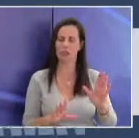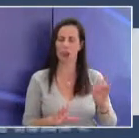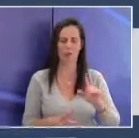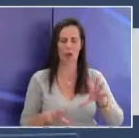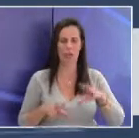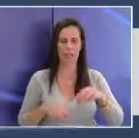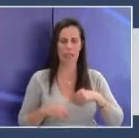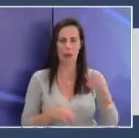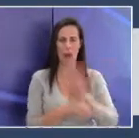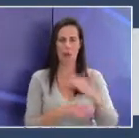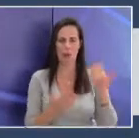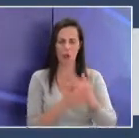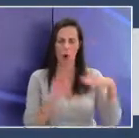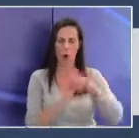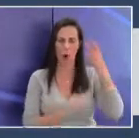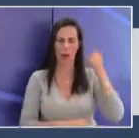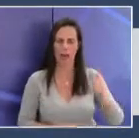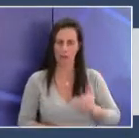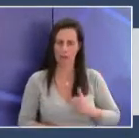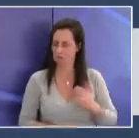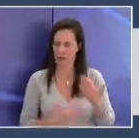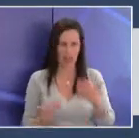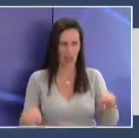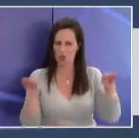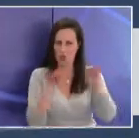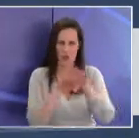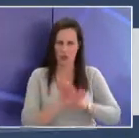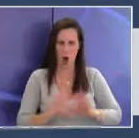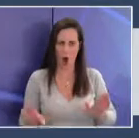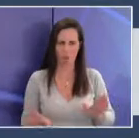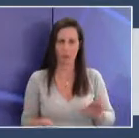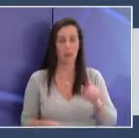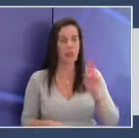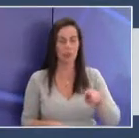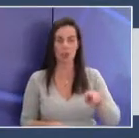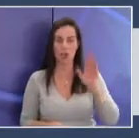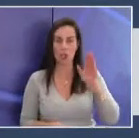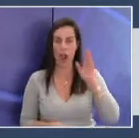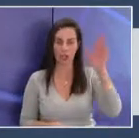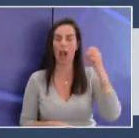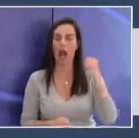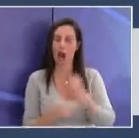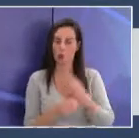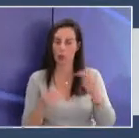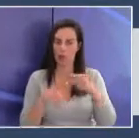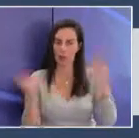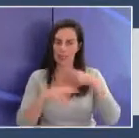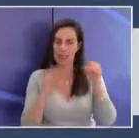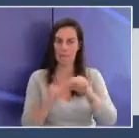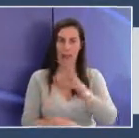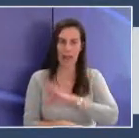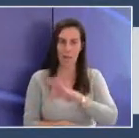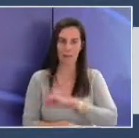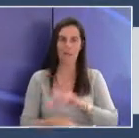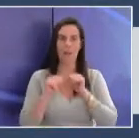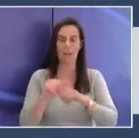החדש, בלוף שכמו שכולנו יודעים לא מביא לשוויון בנטל, וכשיש עתיד עשו את העסקה הזאת עם ליברמן